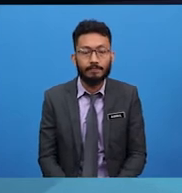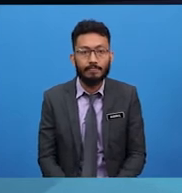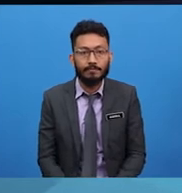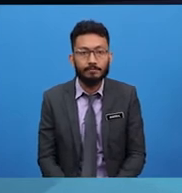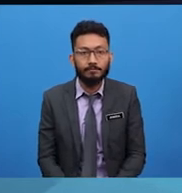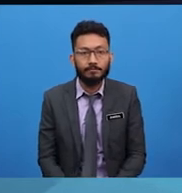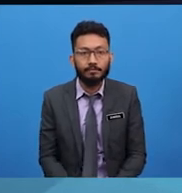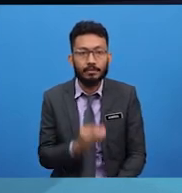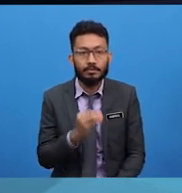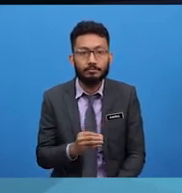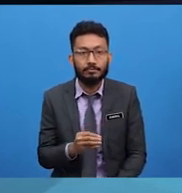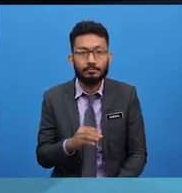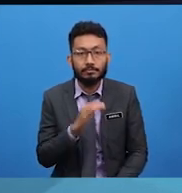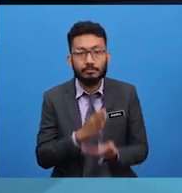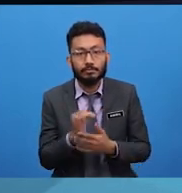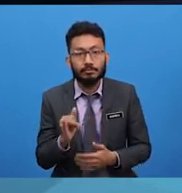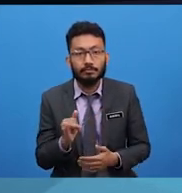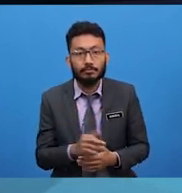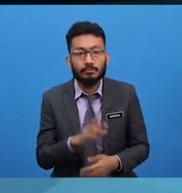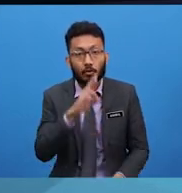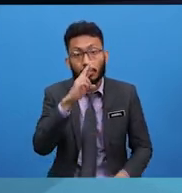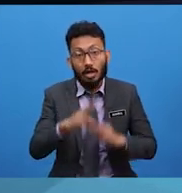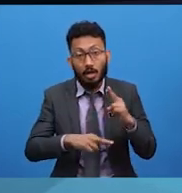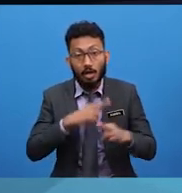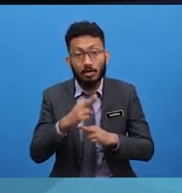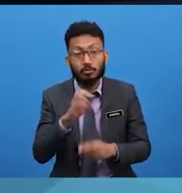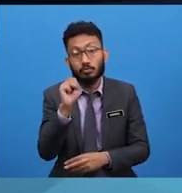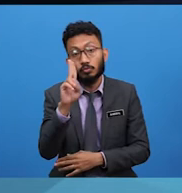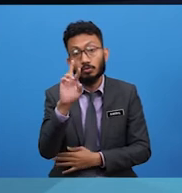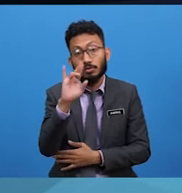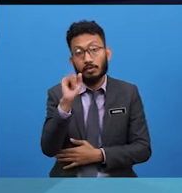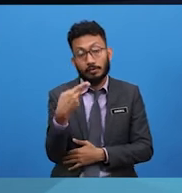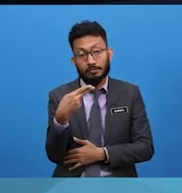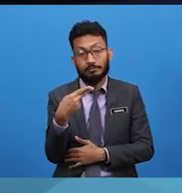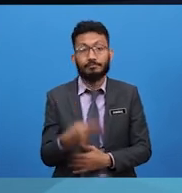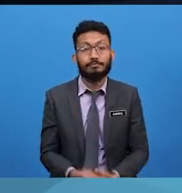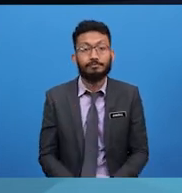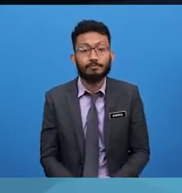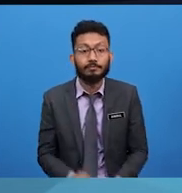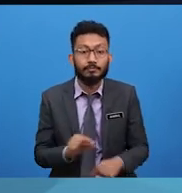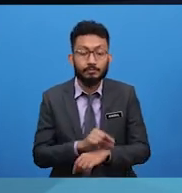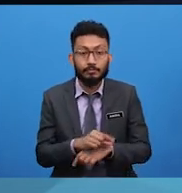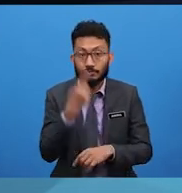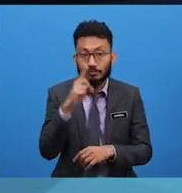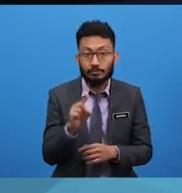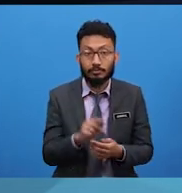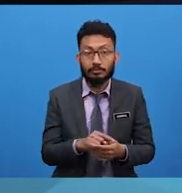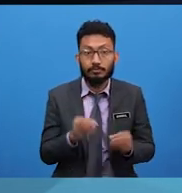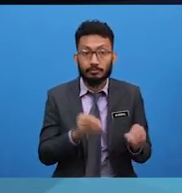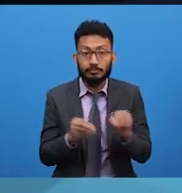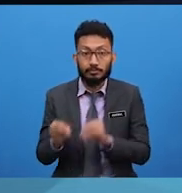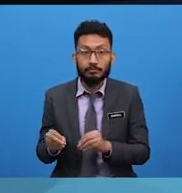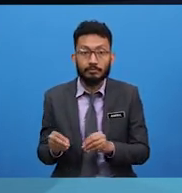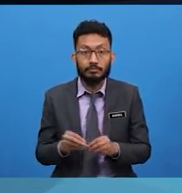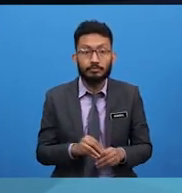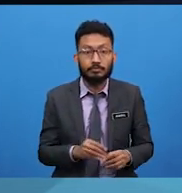Dan seterusnya, roda surih. Roda surih digunakan untuk memindahkan garis